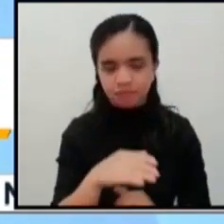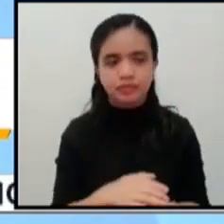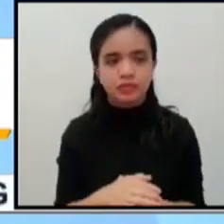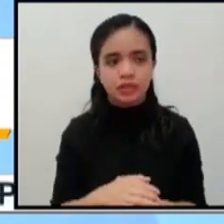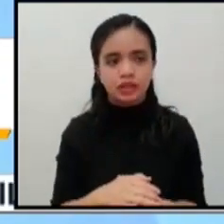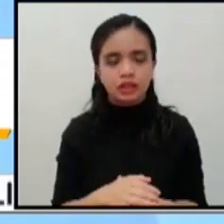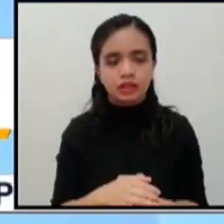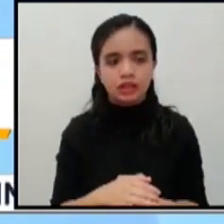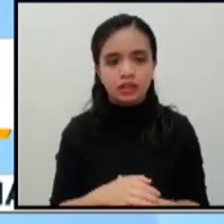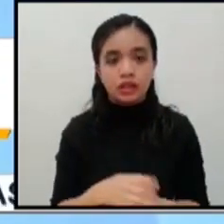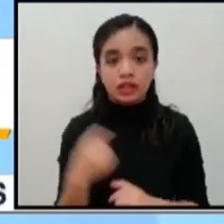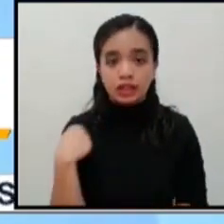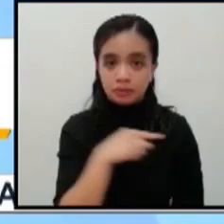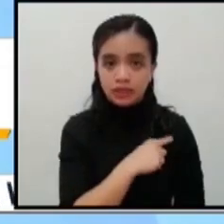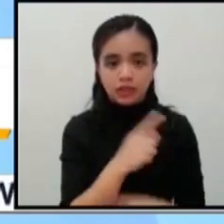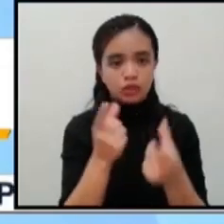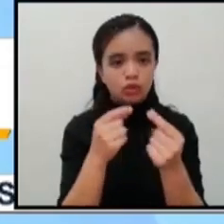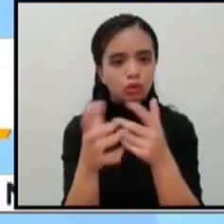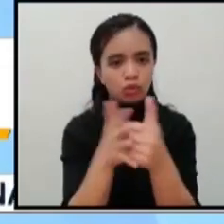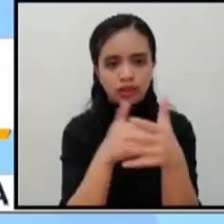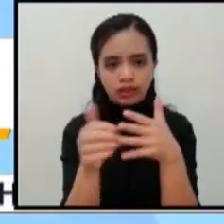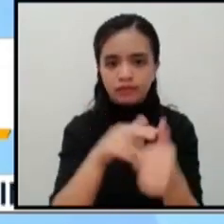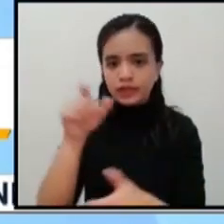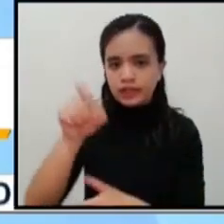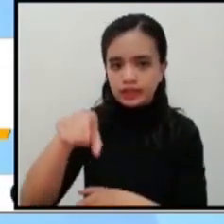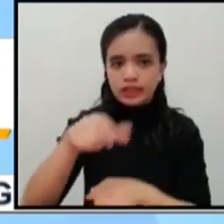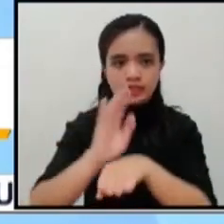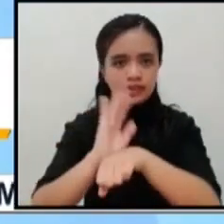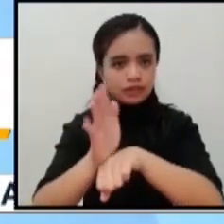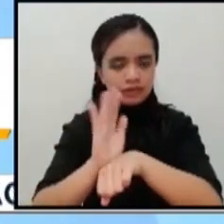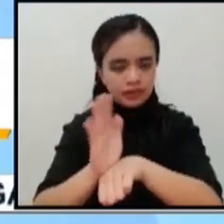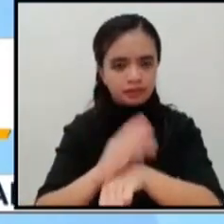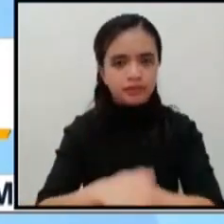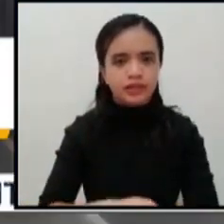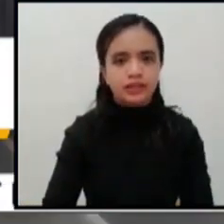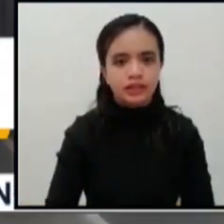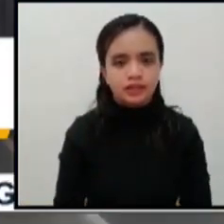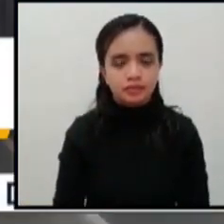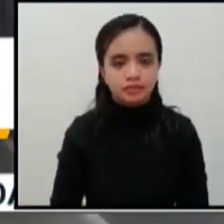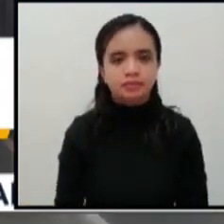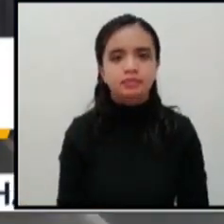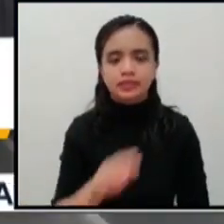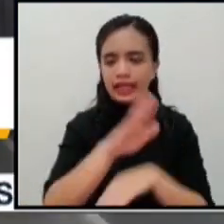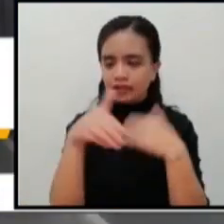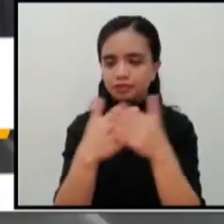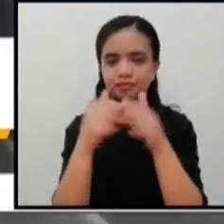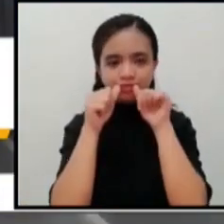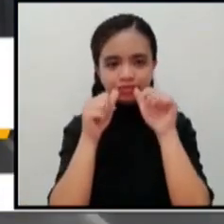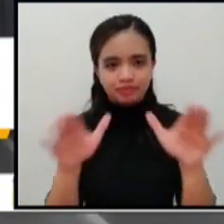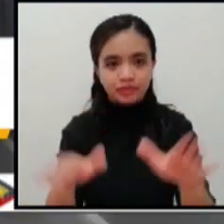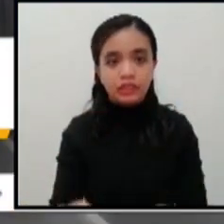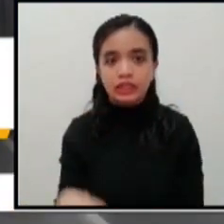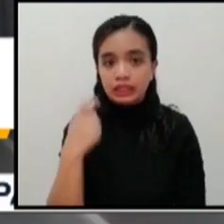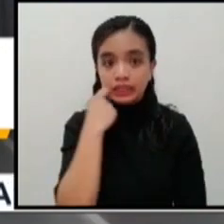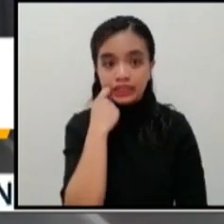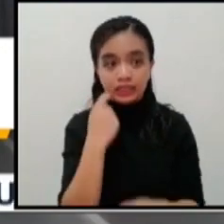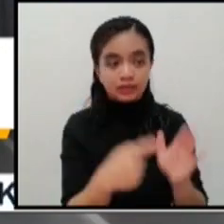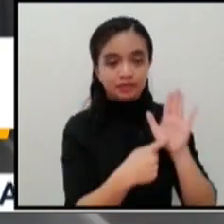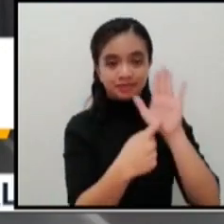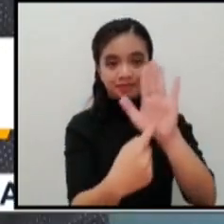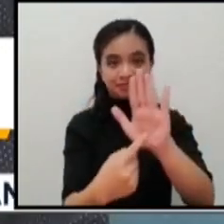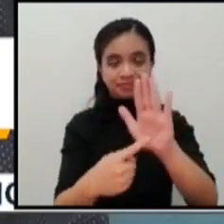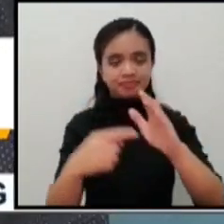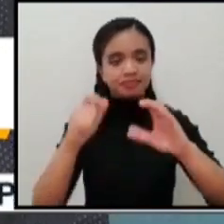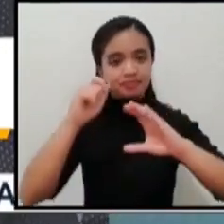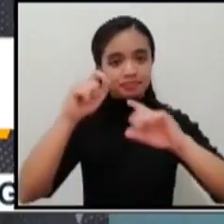yung kailangan po dun sa film, at lahat po ay biyaya po. Okay. Well, kanina sa monitor, pinapakita natin yung behind